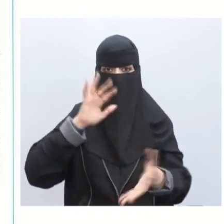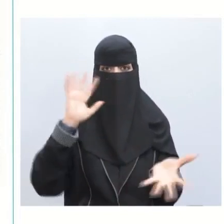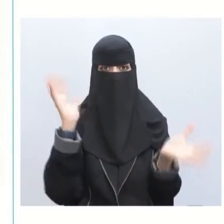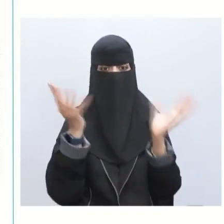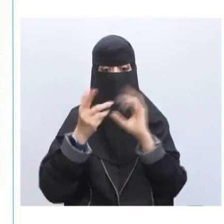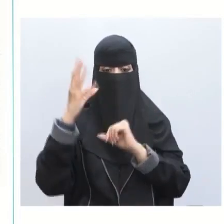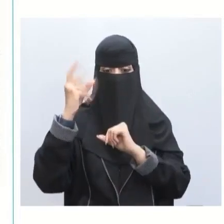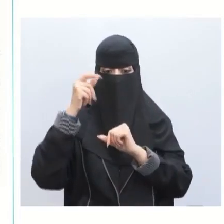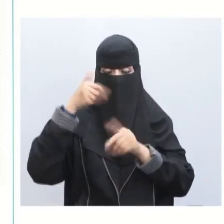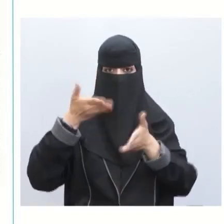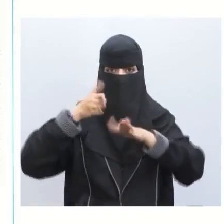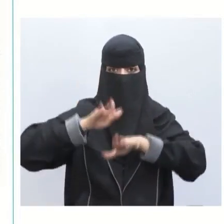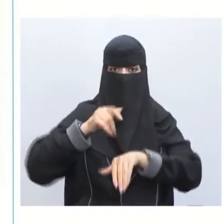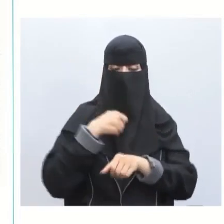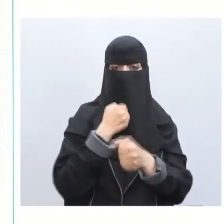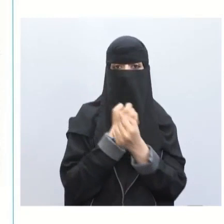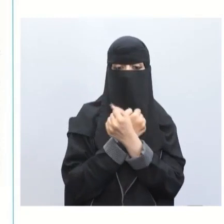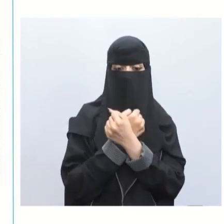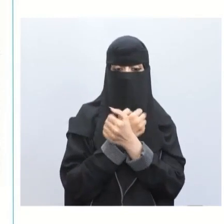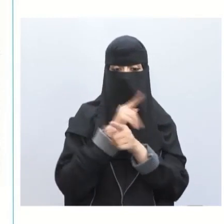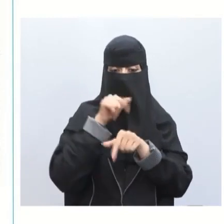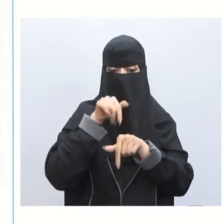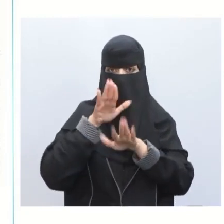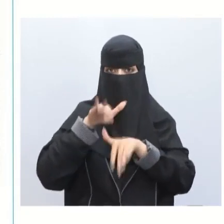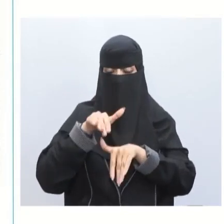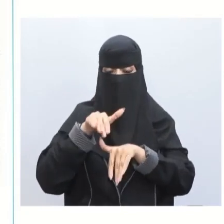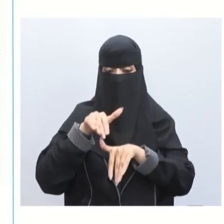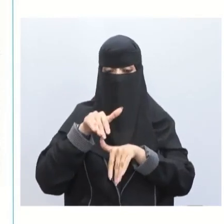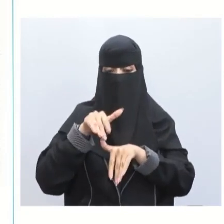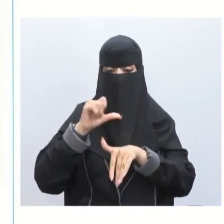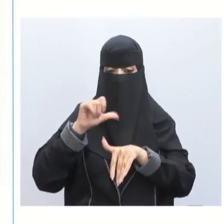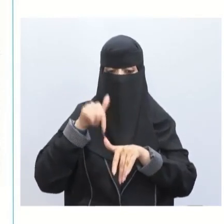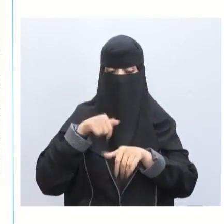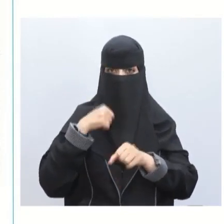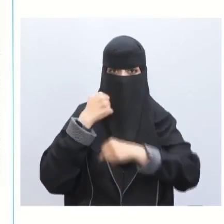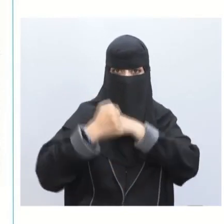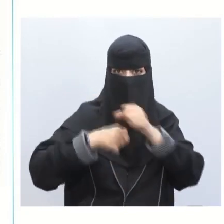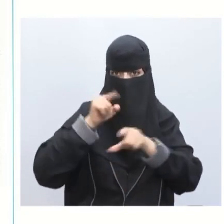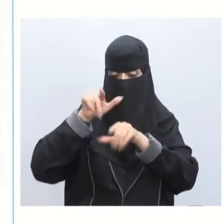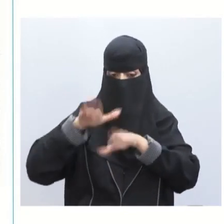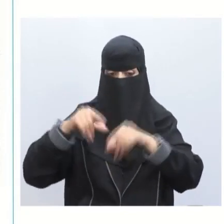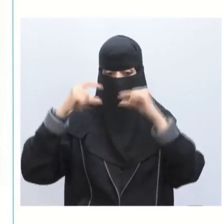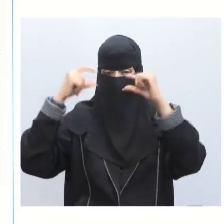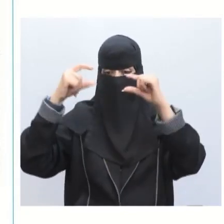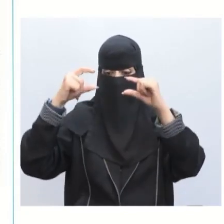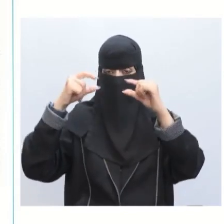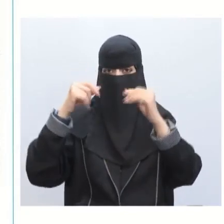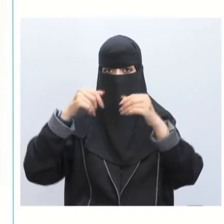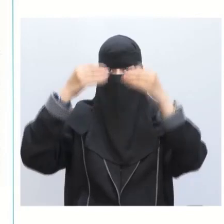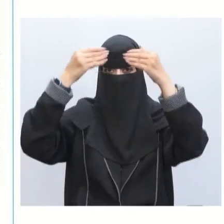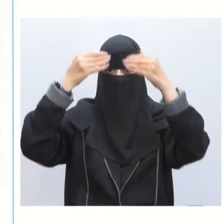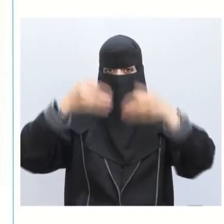لجعل العالم الرقمي اكثر امانا ومن جهودها في هذا الصدد